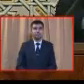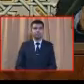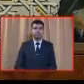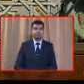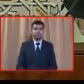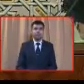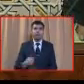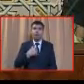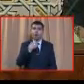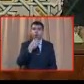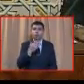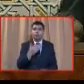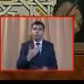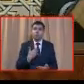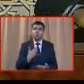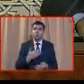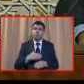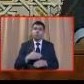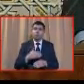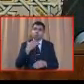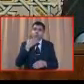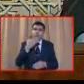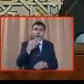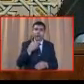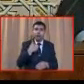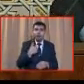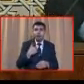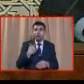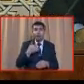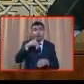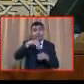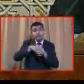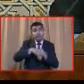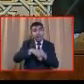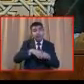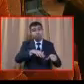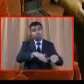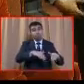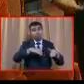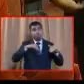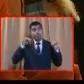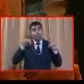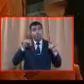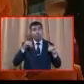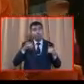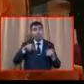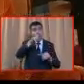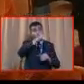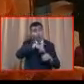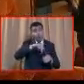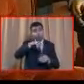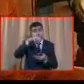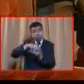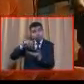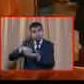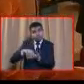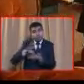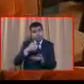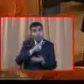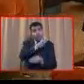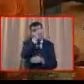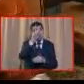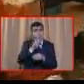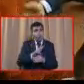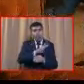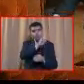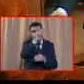أنا كشكر النائب المحترم، ولكن يبدو أنه هذه السنة ستكثر الأسئلة ذات الطابع المحلي وفيها التفاصيل. هذا